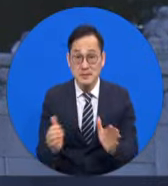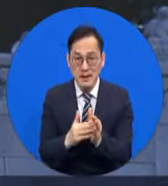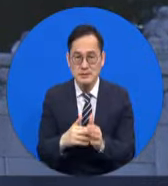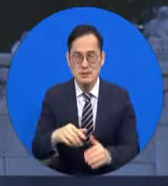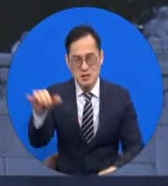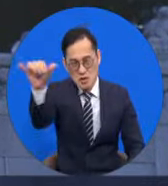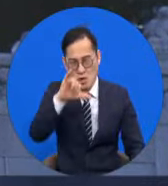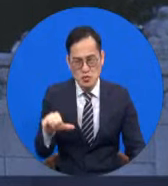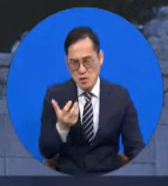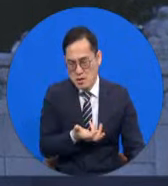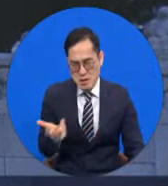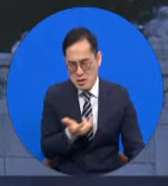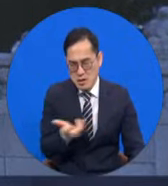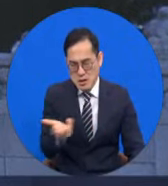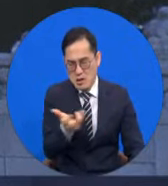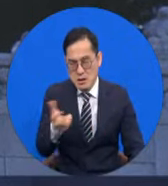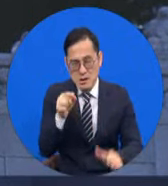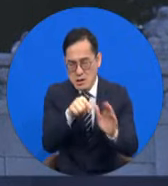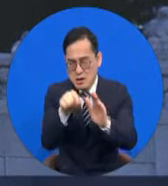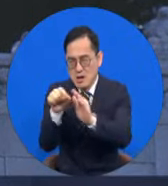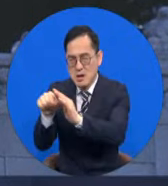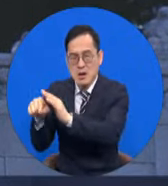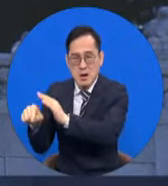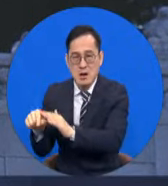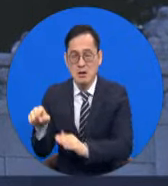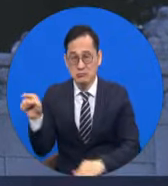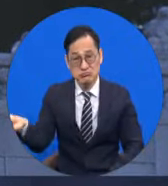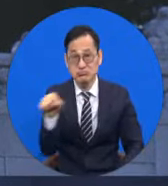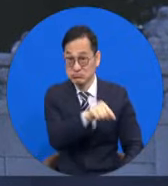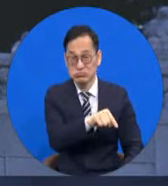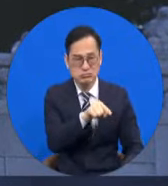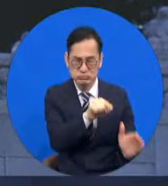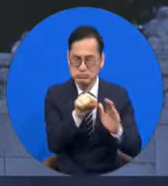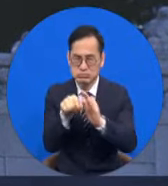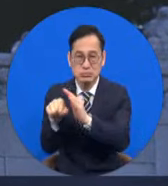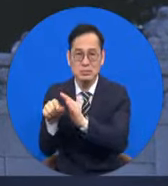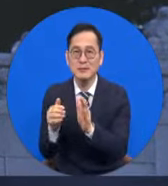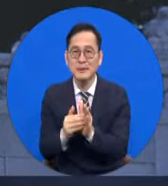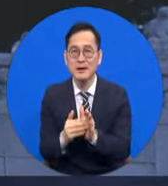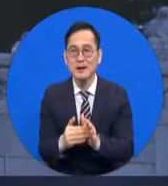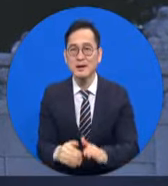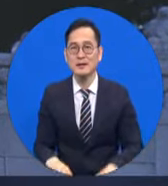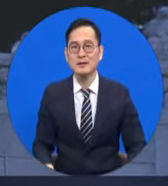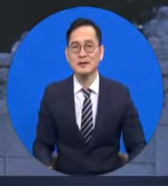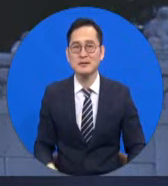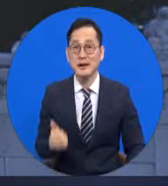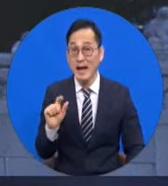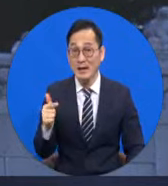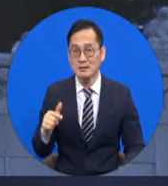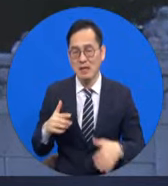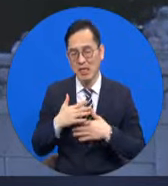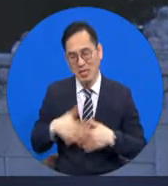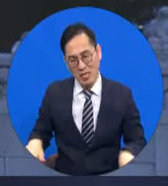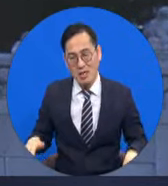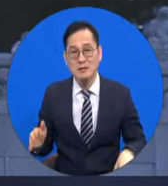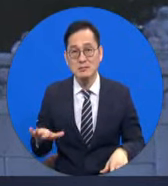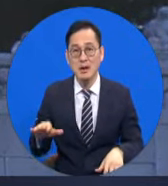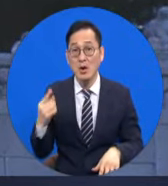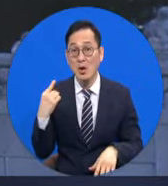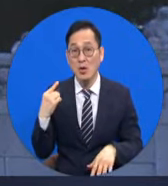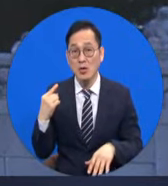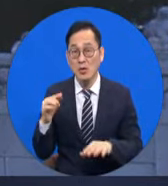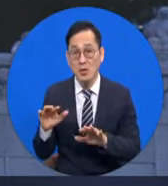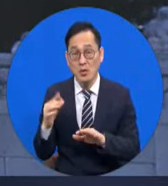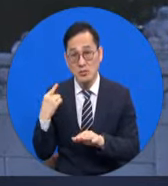돌아다녀서 구두굽이 뭐 다 해질 정도다라는 얘기도 들었는데 탈진을 했다. 한비대위원장 지금은 괜찮습니까? 건강상태가? 당에서